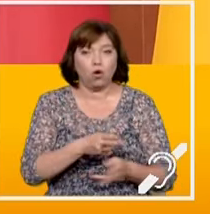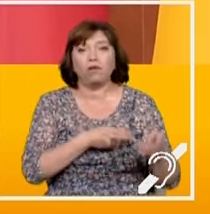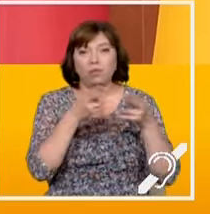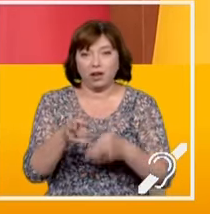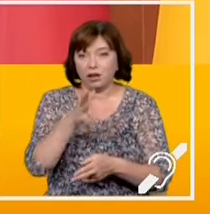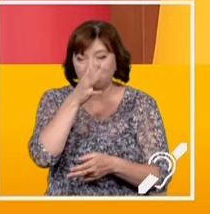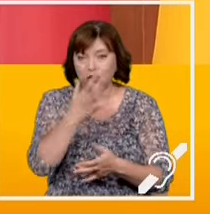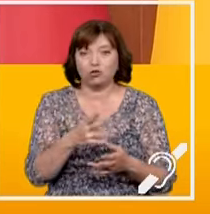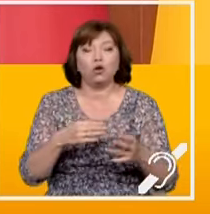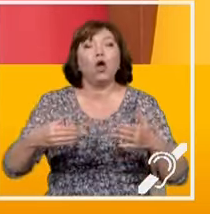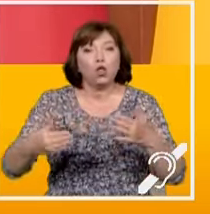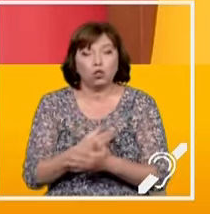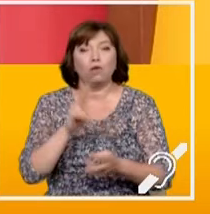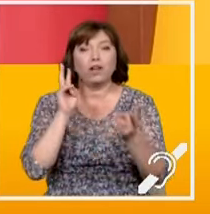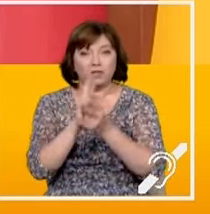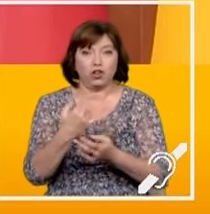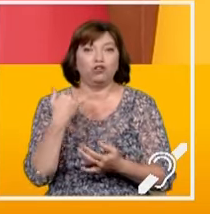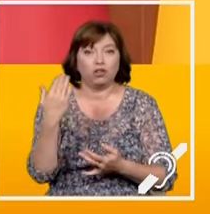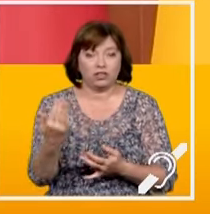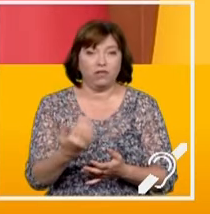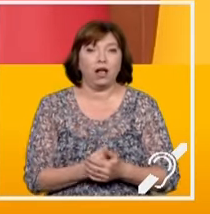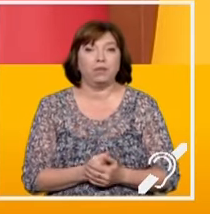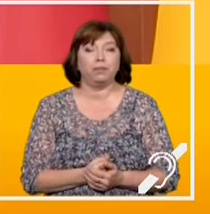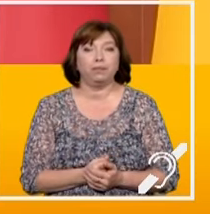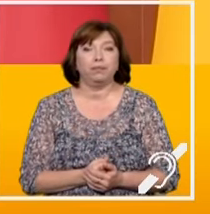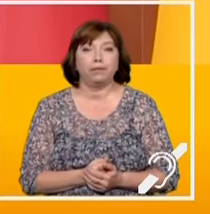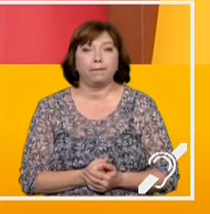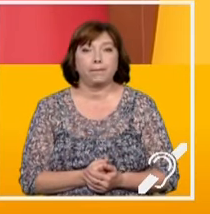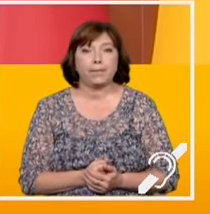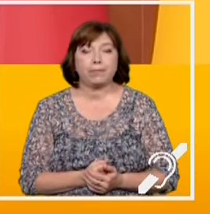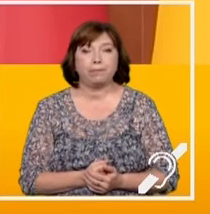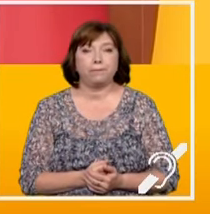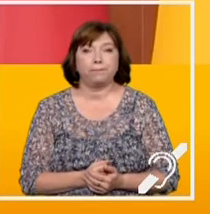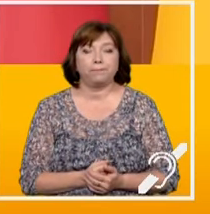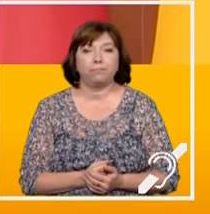Chișinău, la o nouă întâlnire cu dumneavoastră. De data aceasta